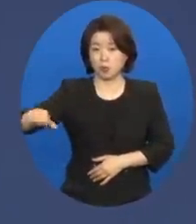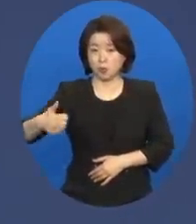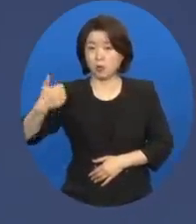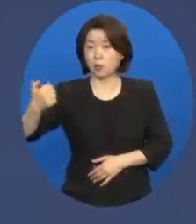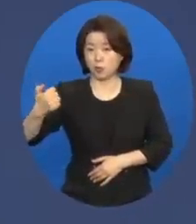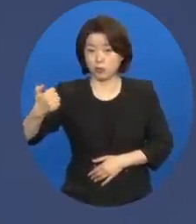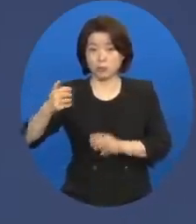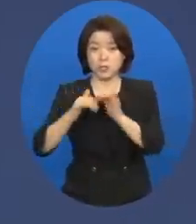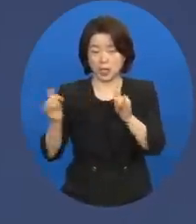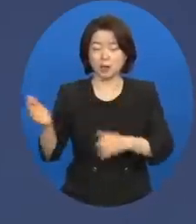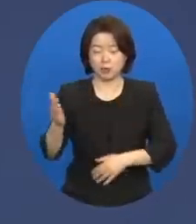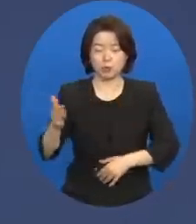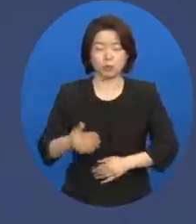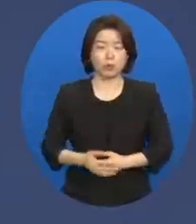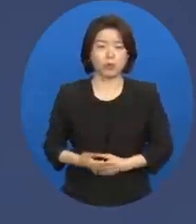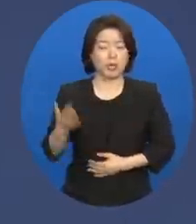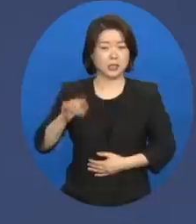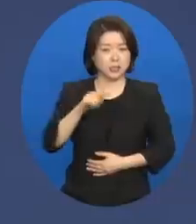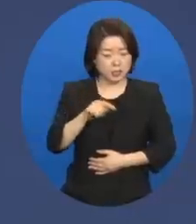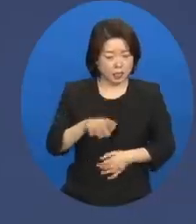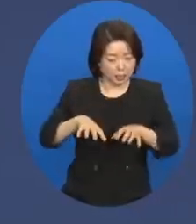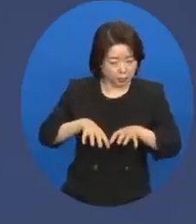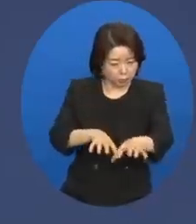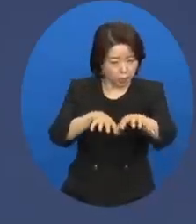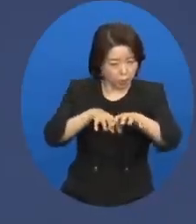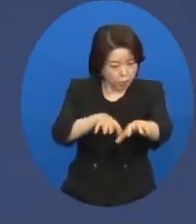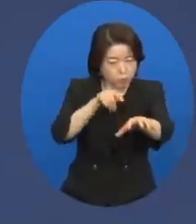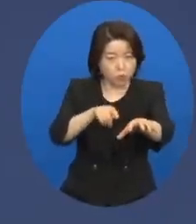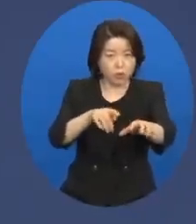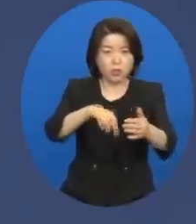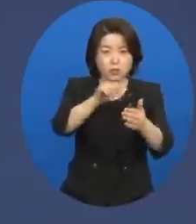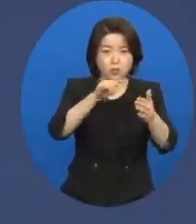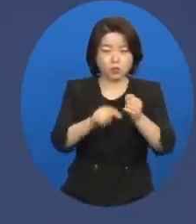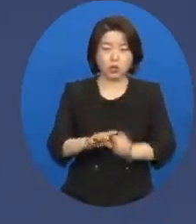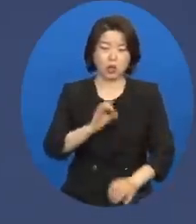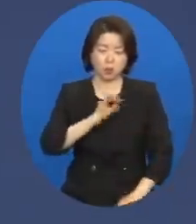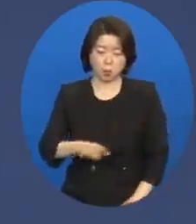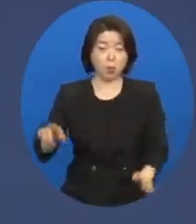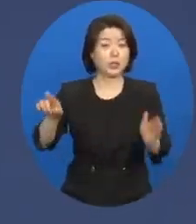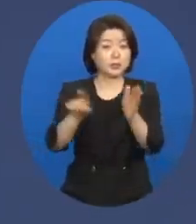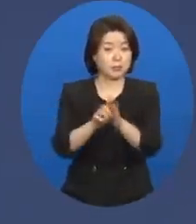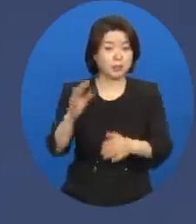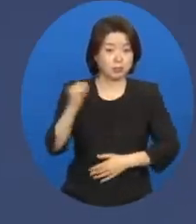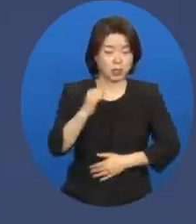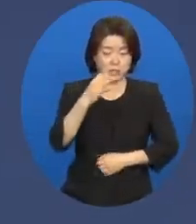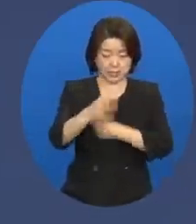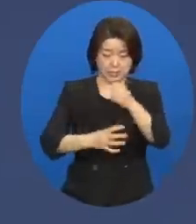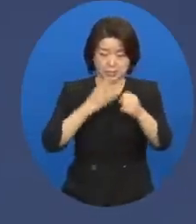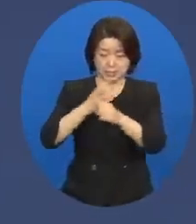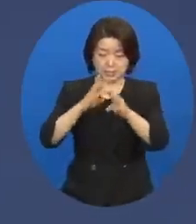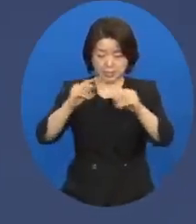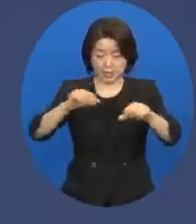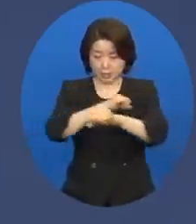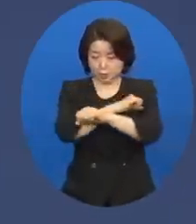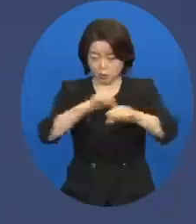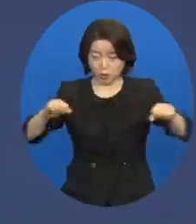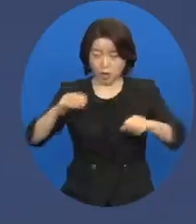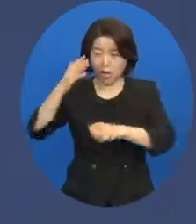3,550명인가 그래요. 그런데 그 사람 중에 오직 믿음으로 40년 광야를